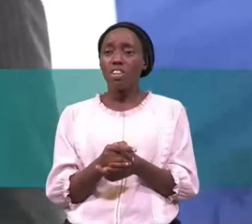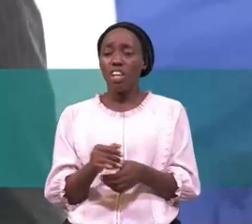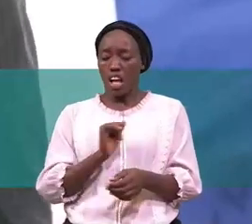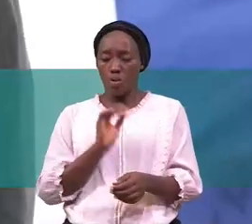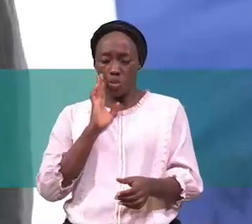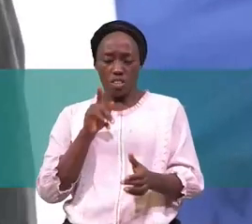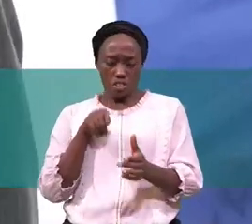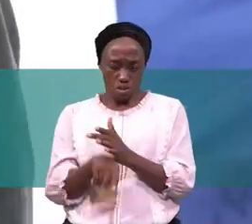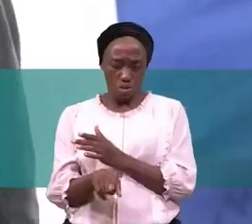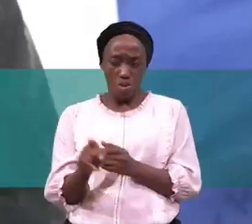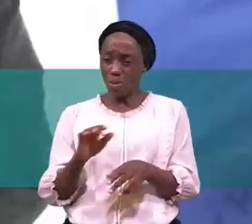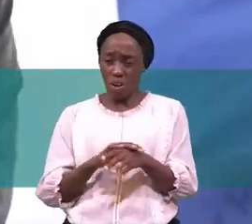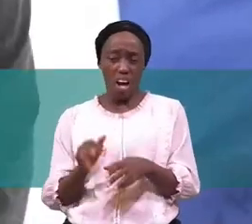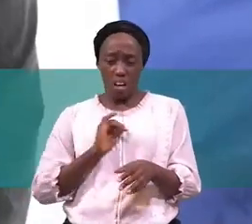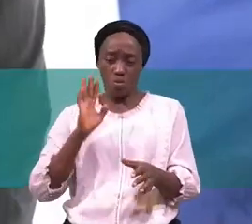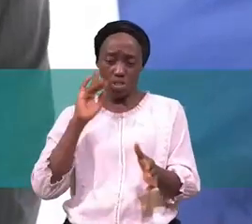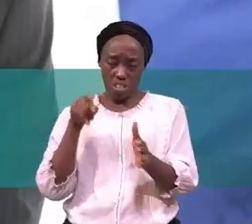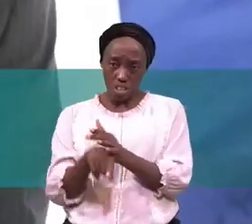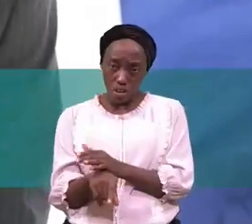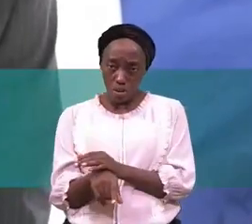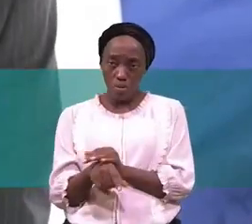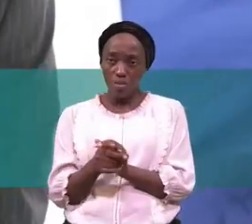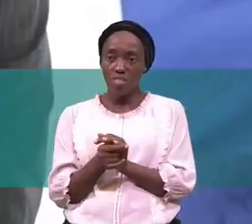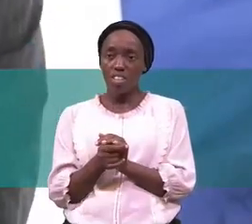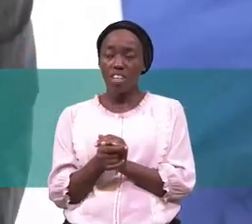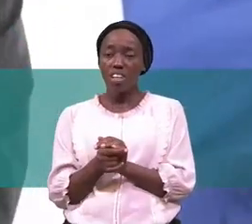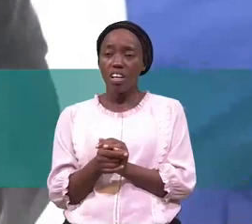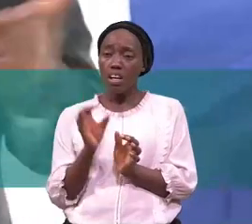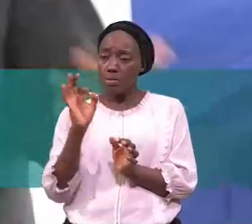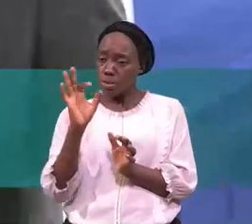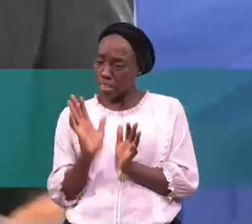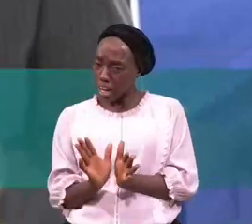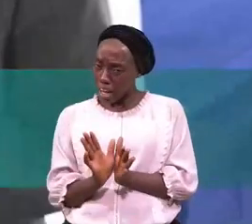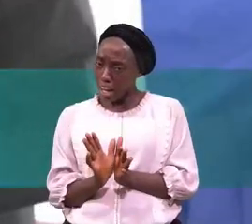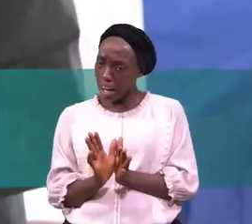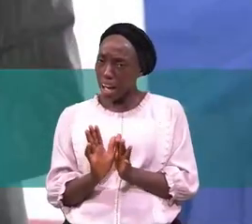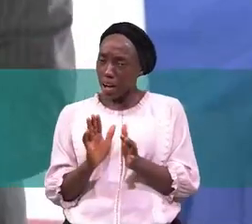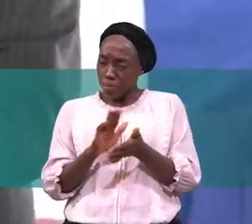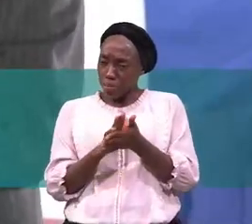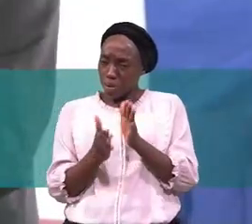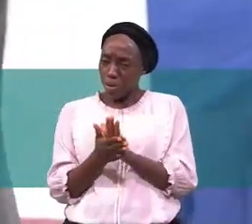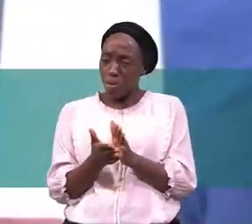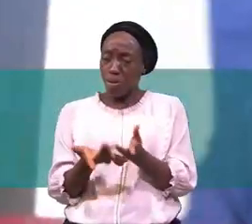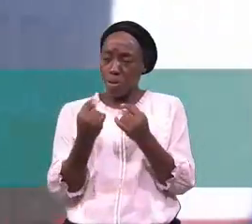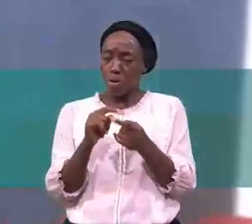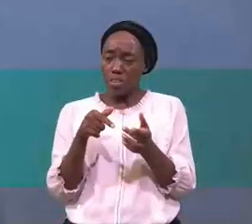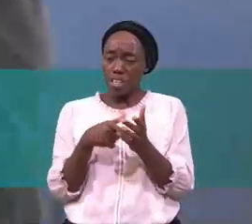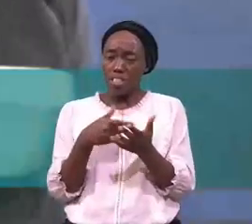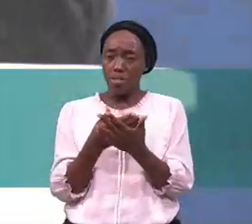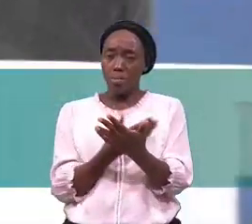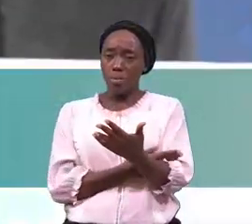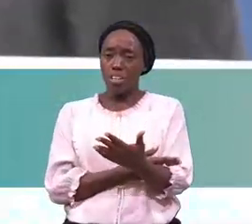Et il menace la femme. Si tu ne te fais pas, tu es tué, prédicateur. Et il vient maintenant ce